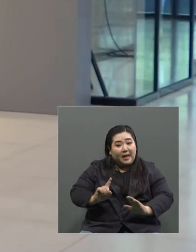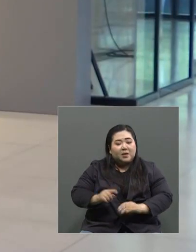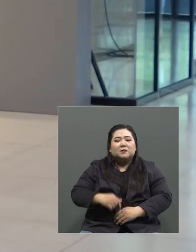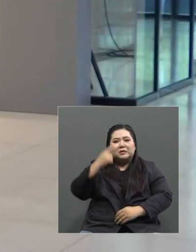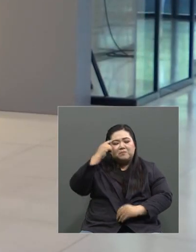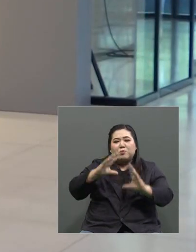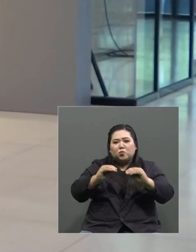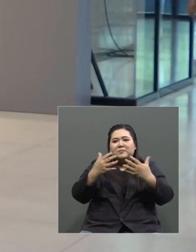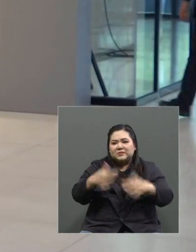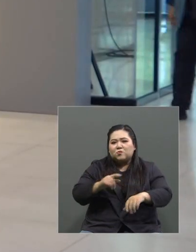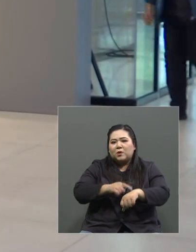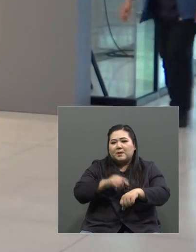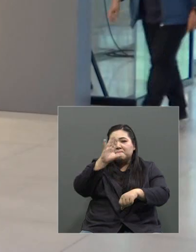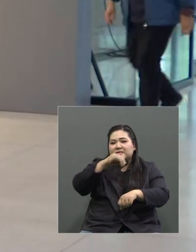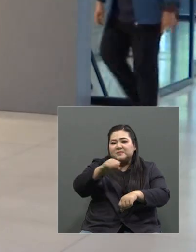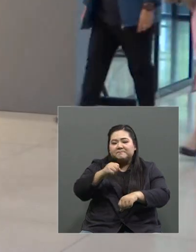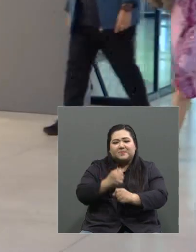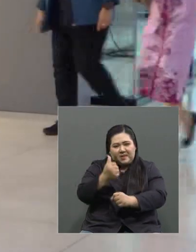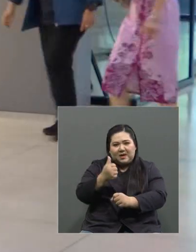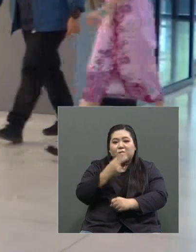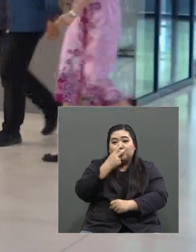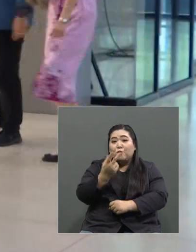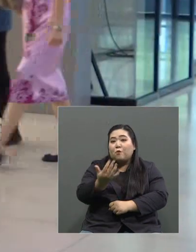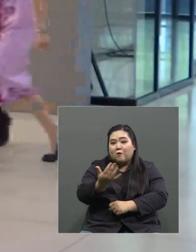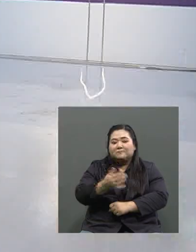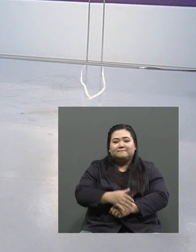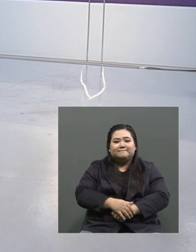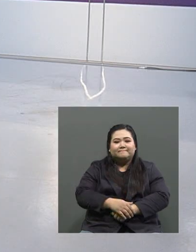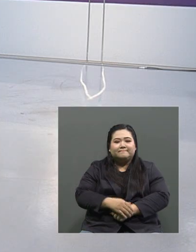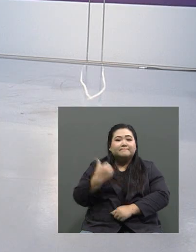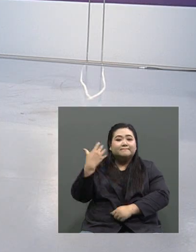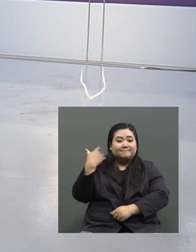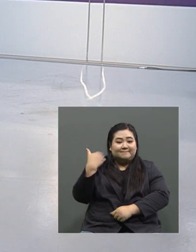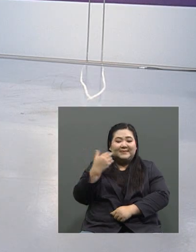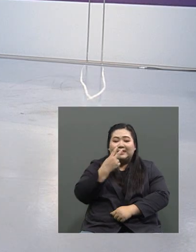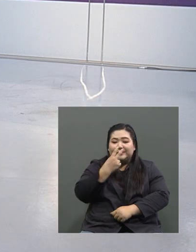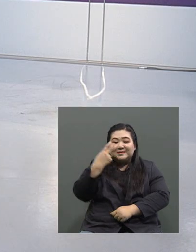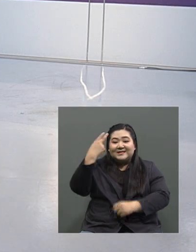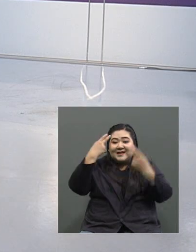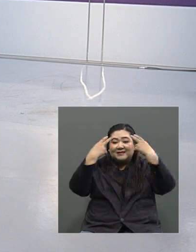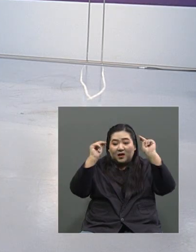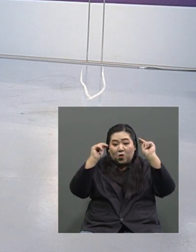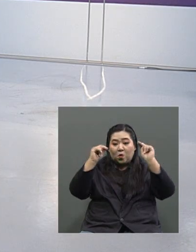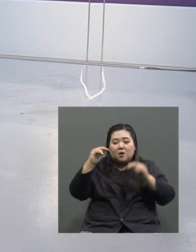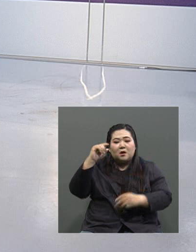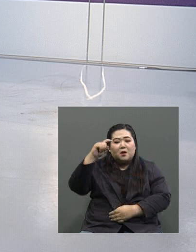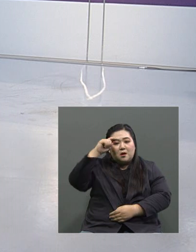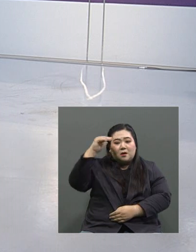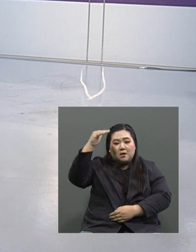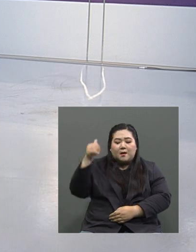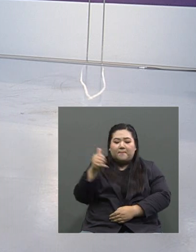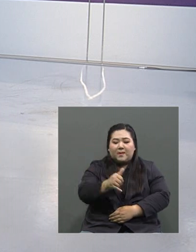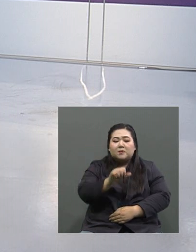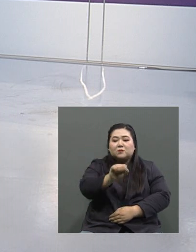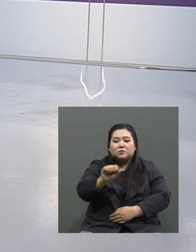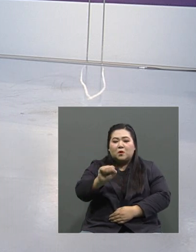ประชุมนั้นจะแล้วเสร็จประมาณ 22:00นนะครับก็ต้องติดตามซึ่งเมื่อสักครู่นี้นายกรัฐมนตรีเดินทางมาถึงสภาผู้แทนราษฎรเรียบร้อยแล้วนะ